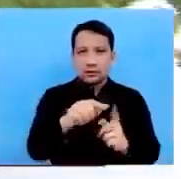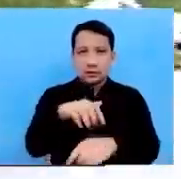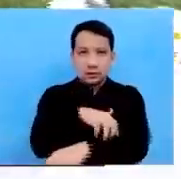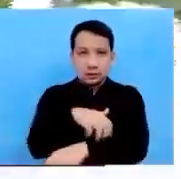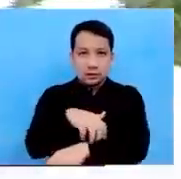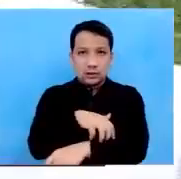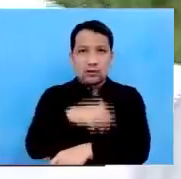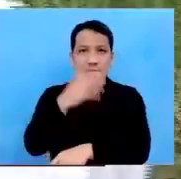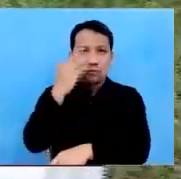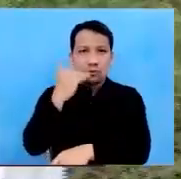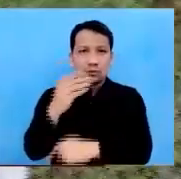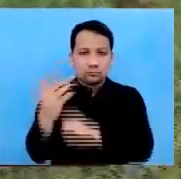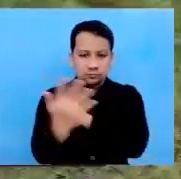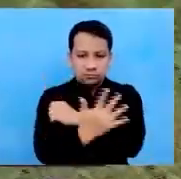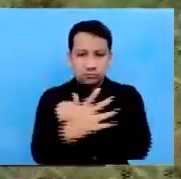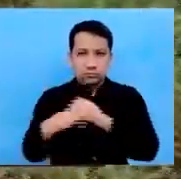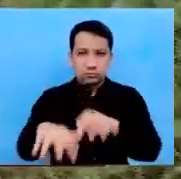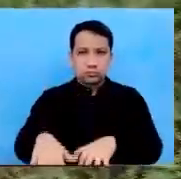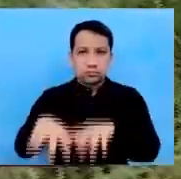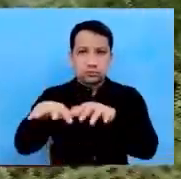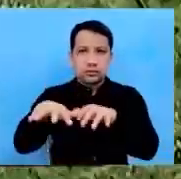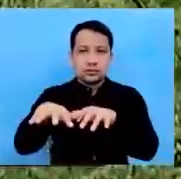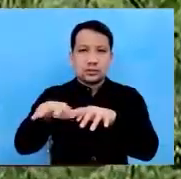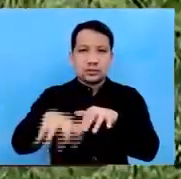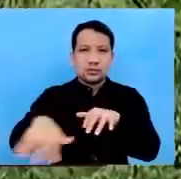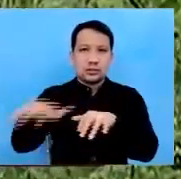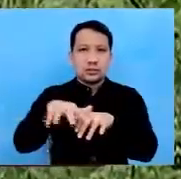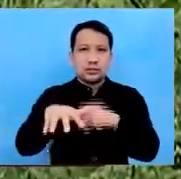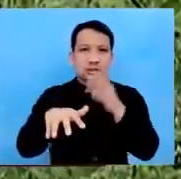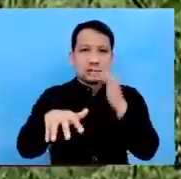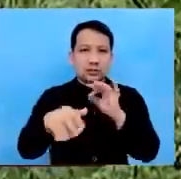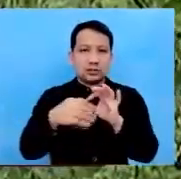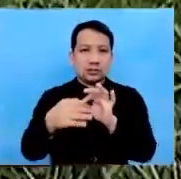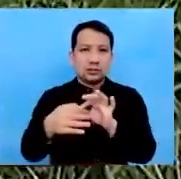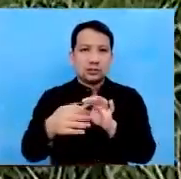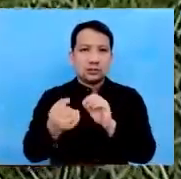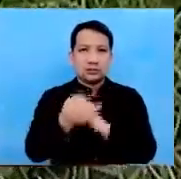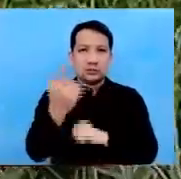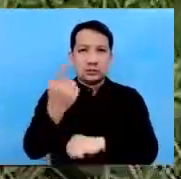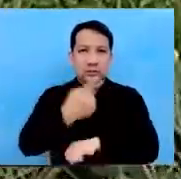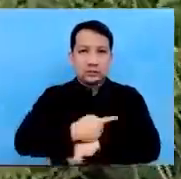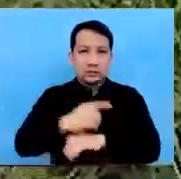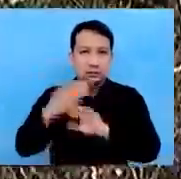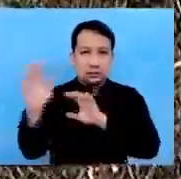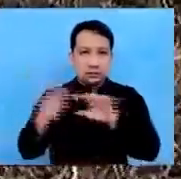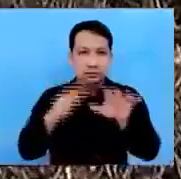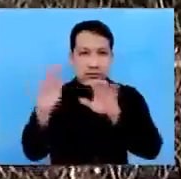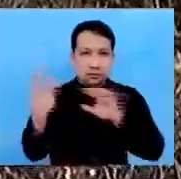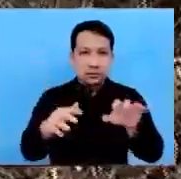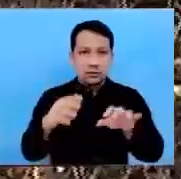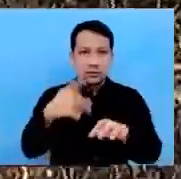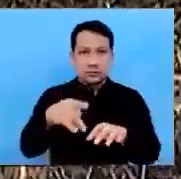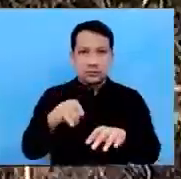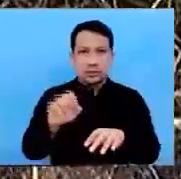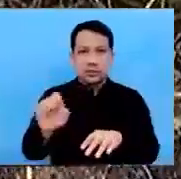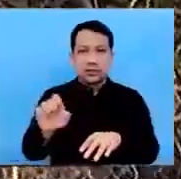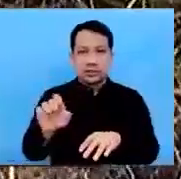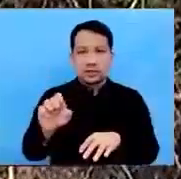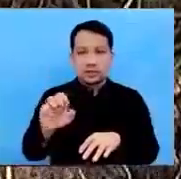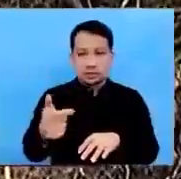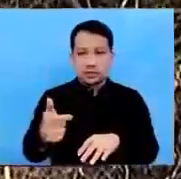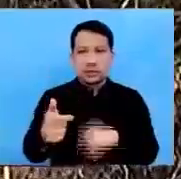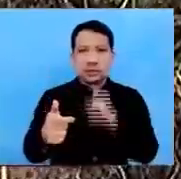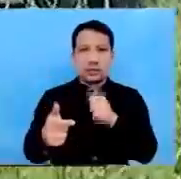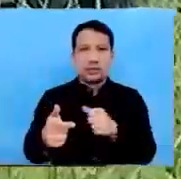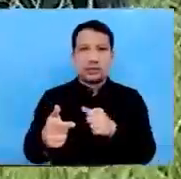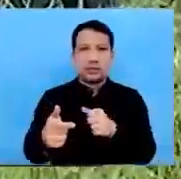ng damo at nalubog sa baha ang ilang nicho kasunod ng ilang araw na pag-ulang dala ng bagyong Paing. Sa kabila niyan, hindi alintana